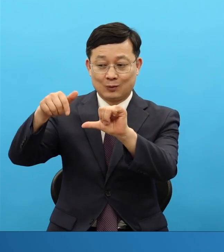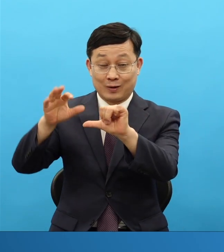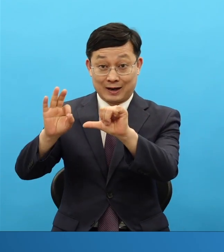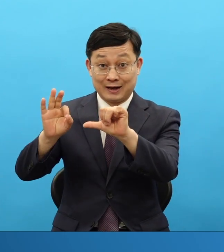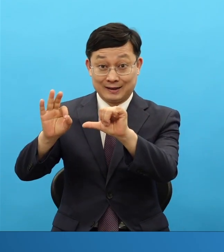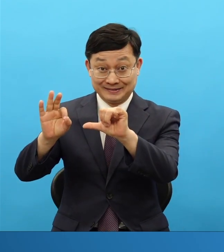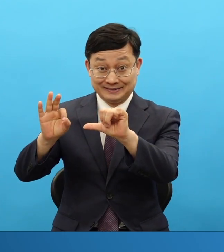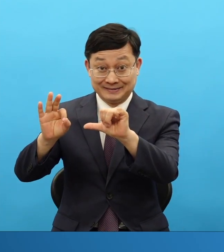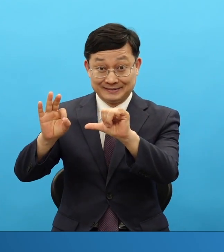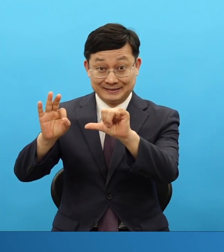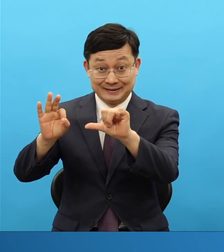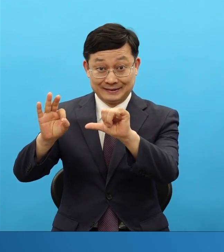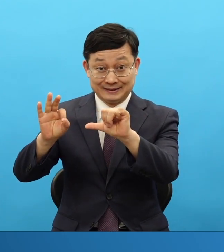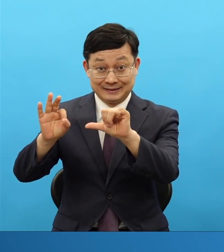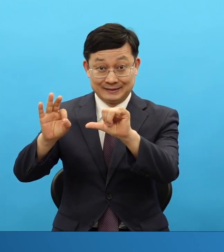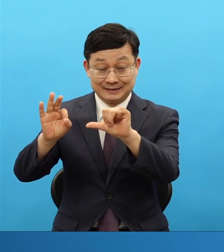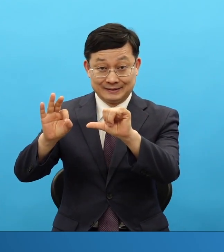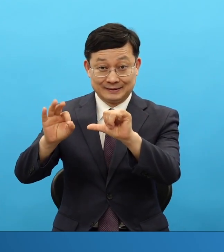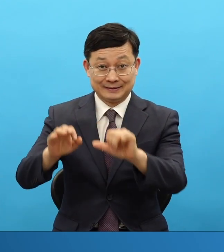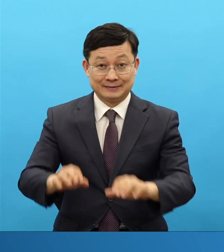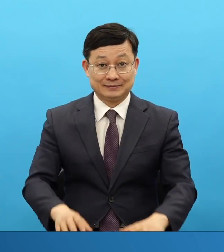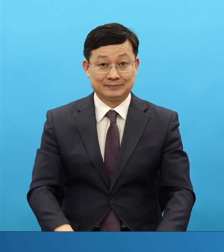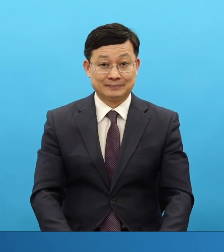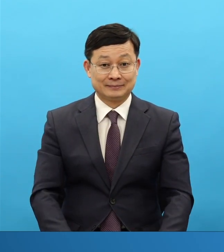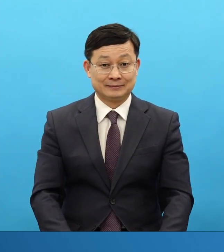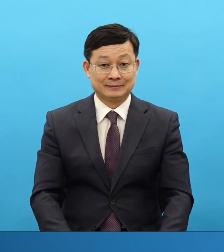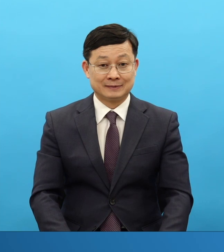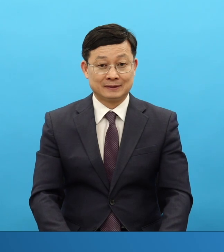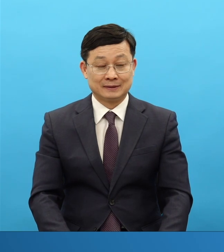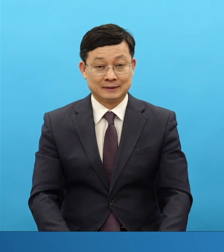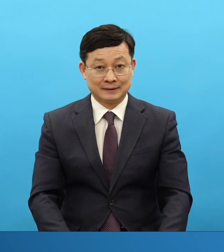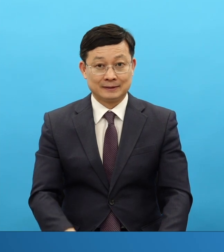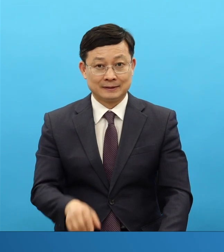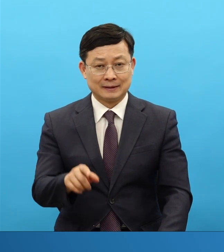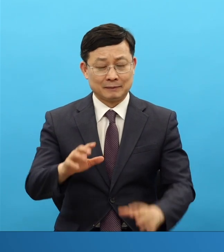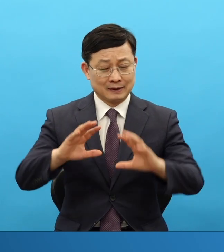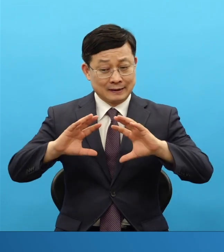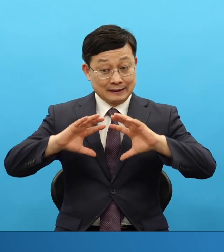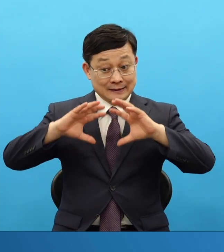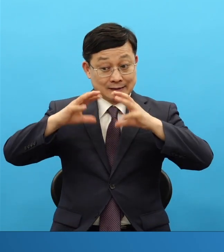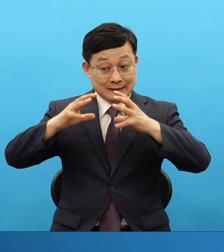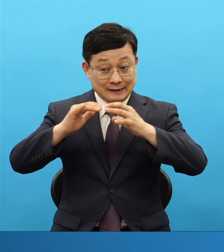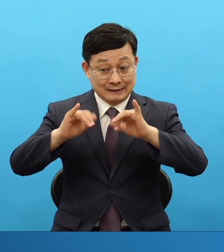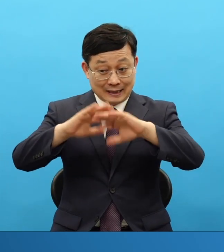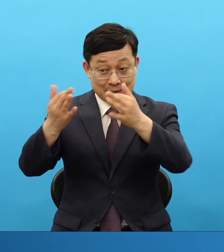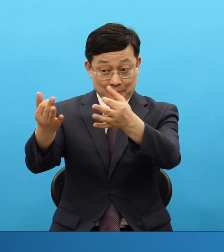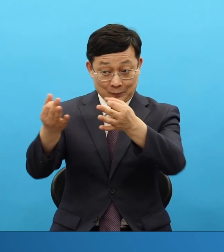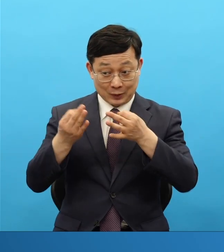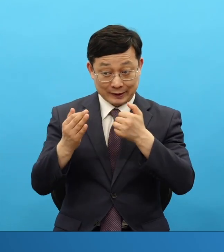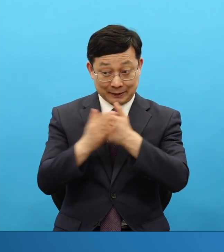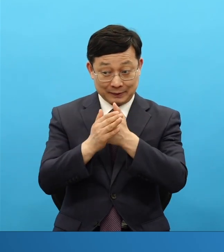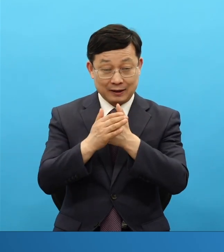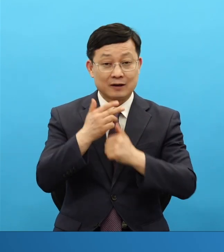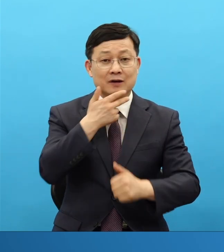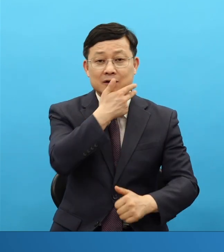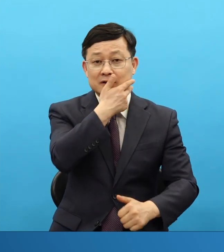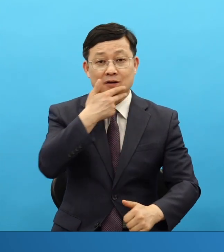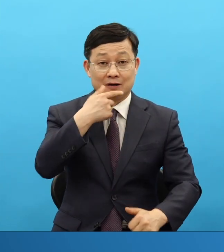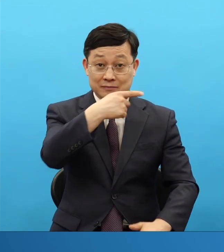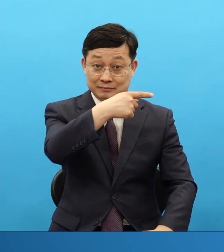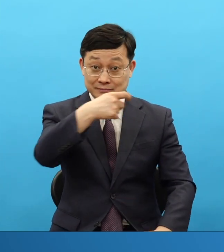되기 때문에 두 개 다 좀 영어로 하는 게 좋겠다 생각이 듭니다. And I'm thinking that because this is our World Church Officer Conference, I'm going to do both in